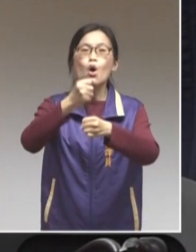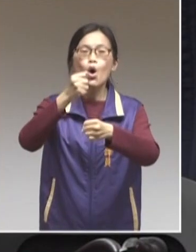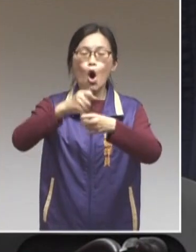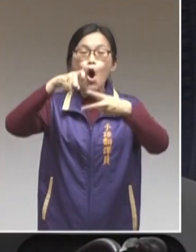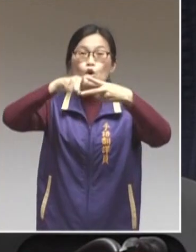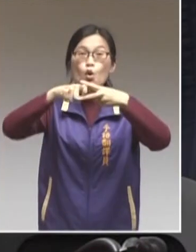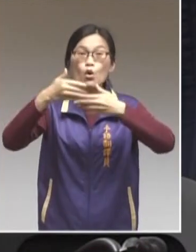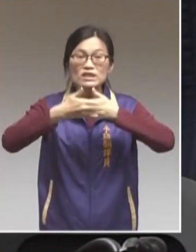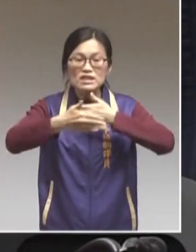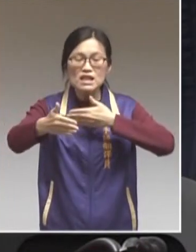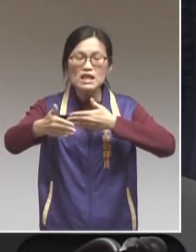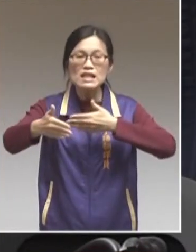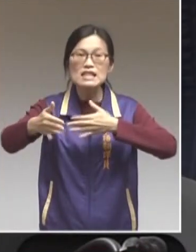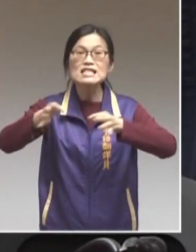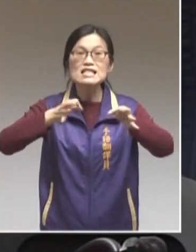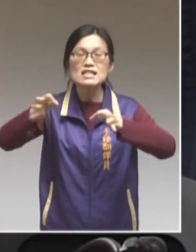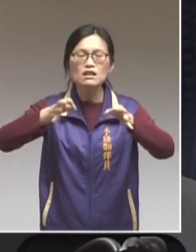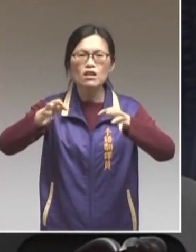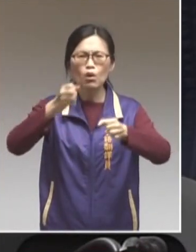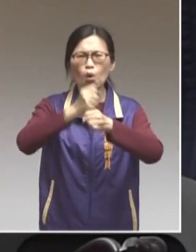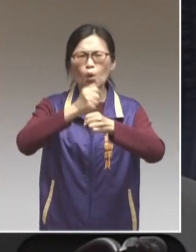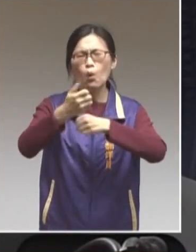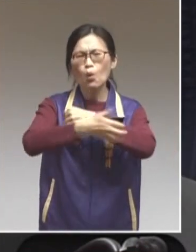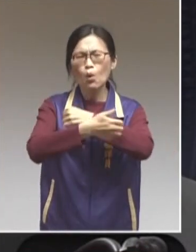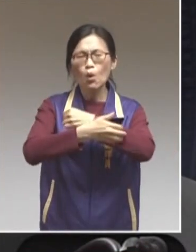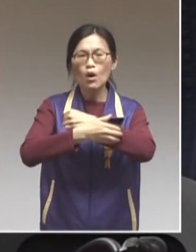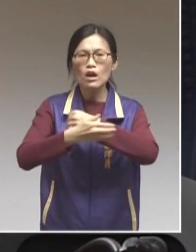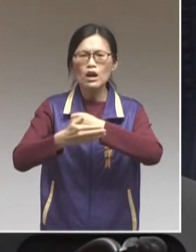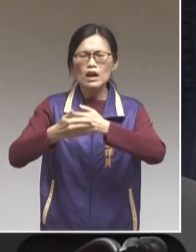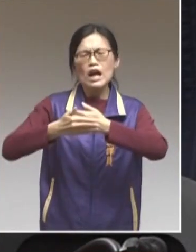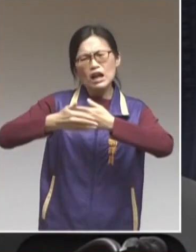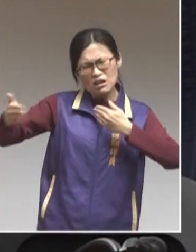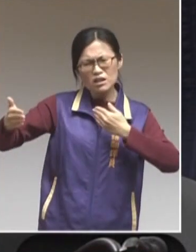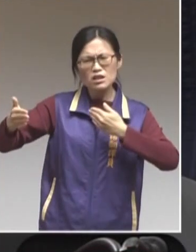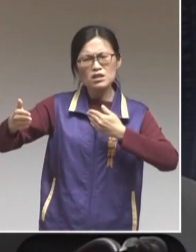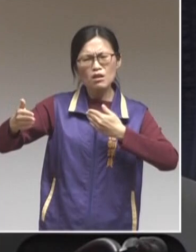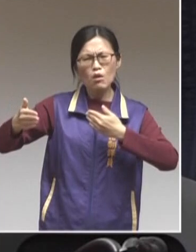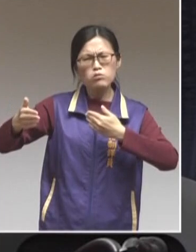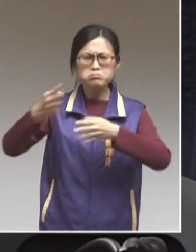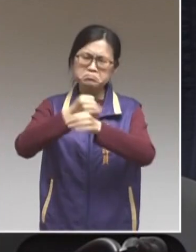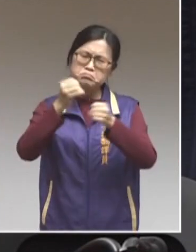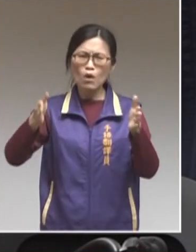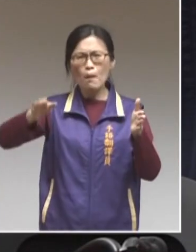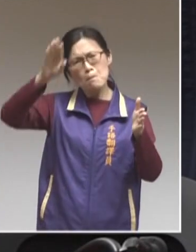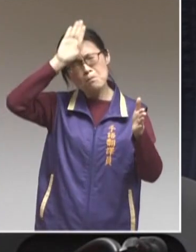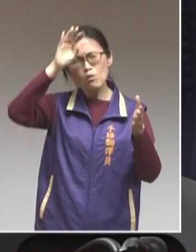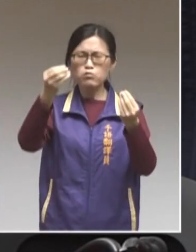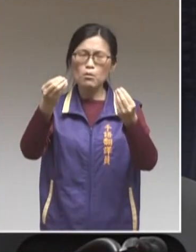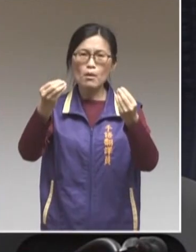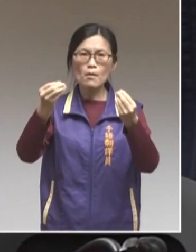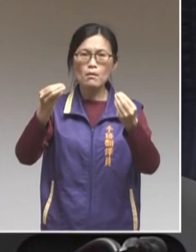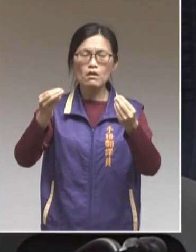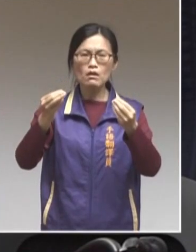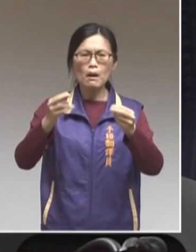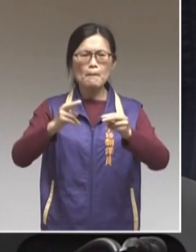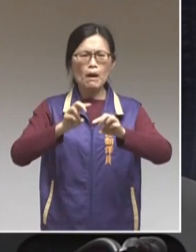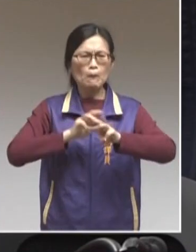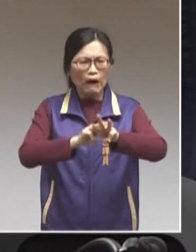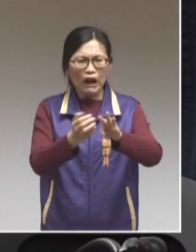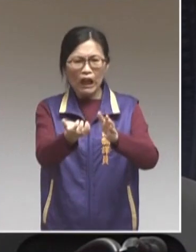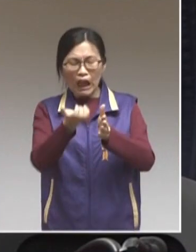个成员。那这个部分他在隔离期间，是都没有症状，但是在解隔之前裁剪呈现阳